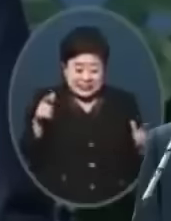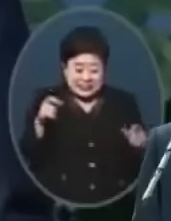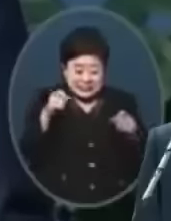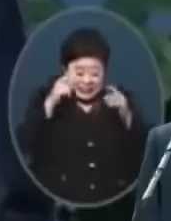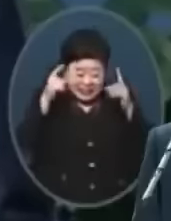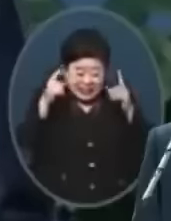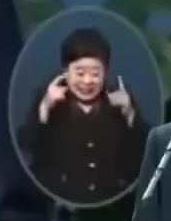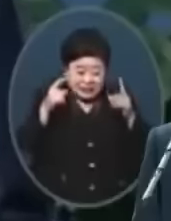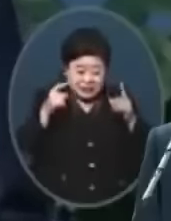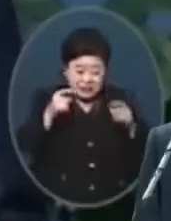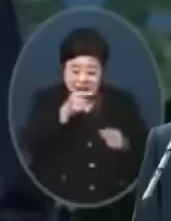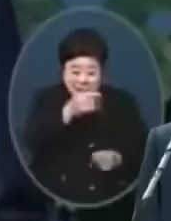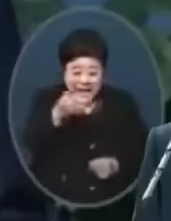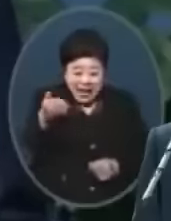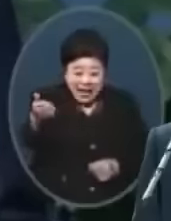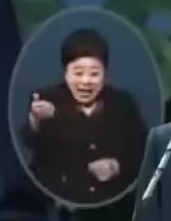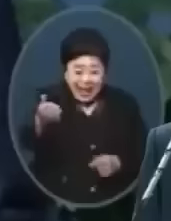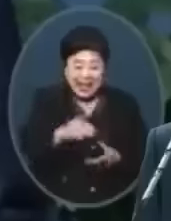깨달을 수 있습니까?